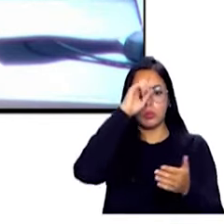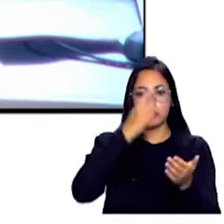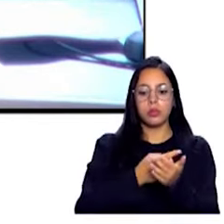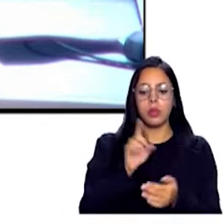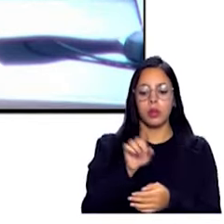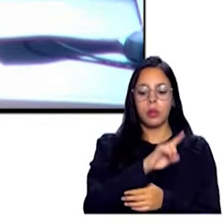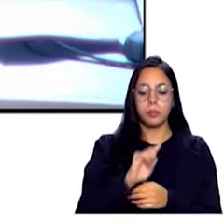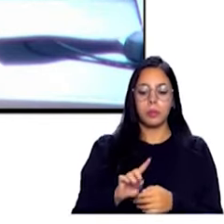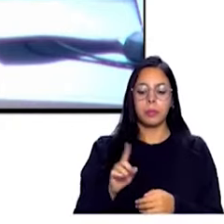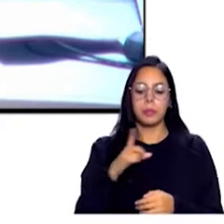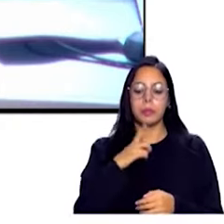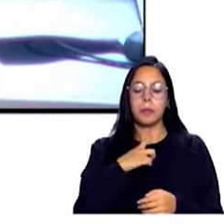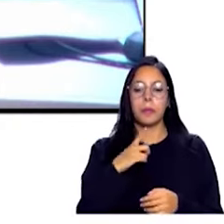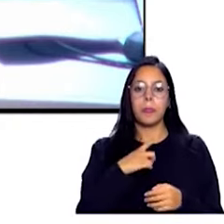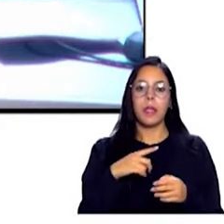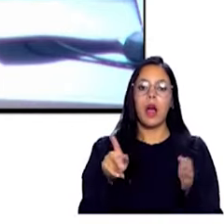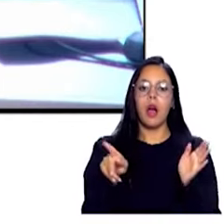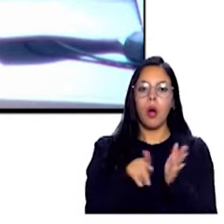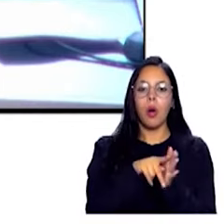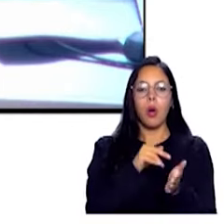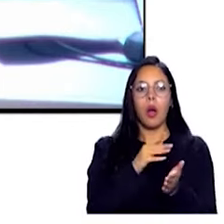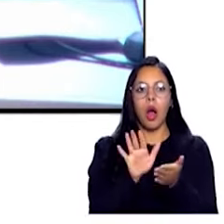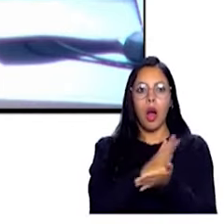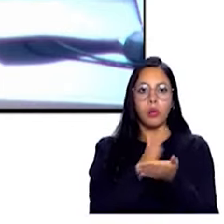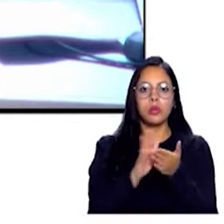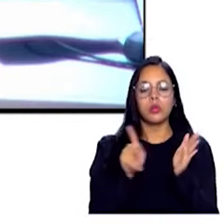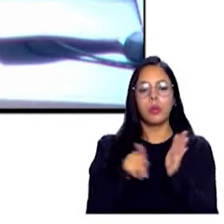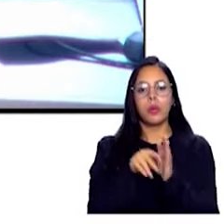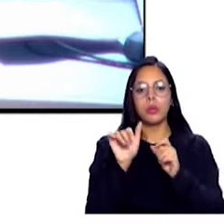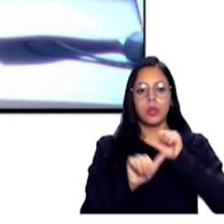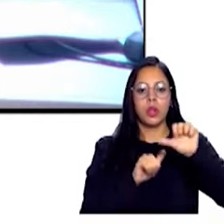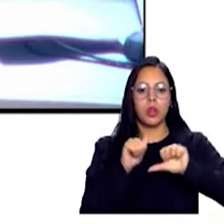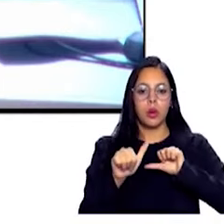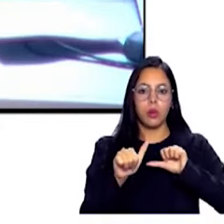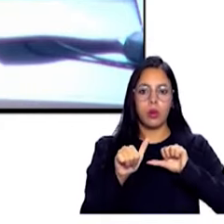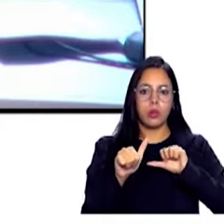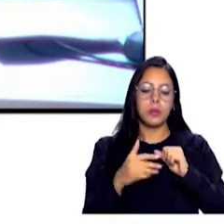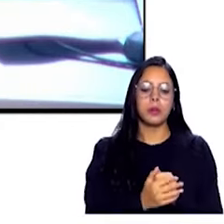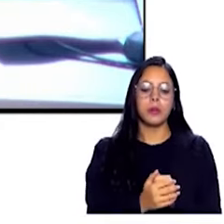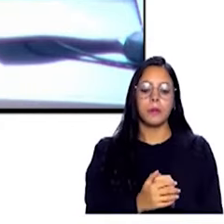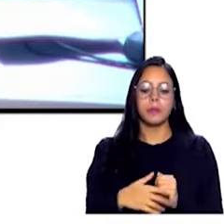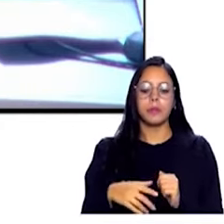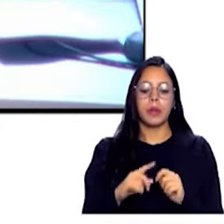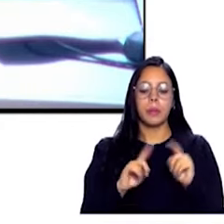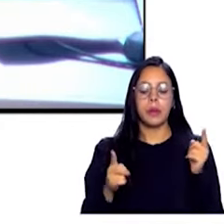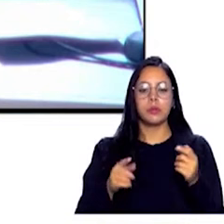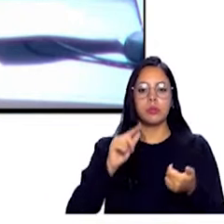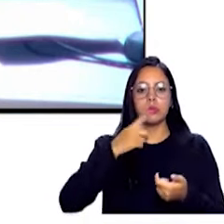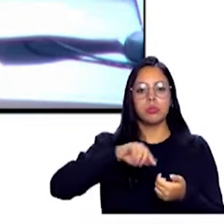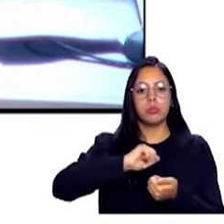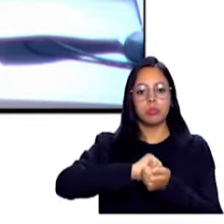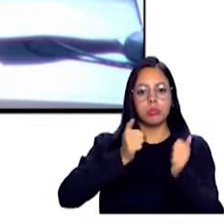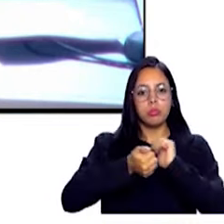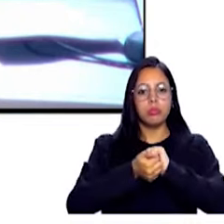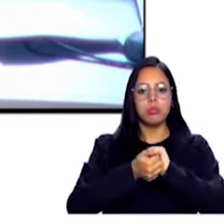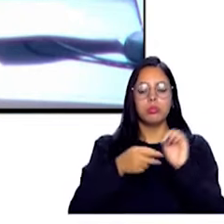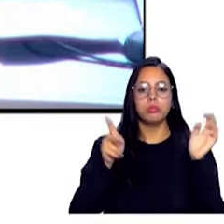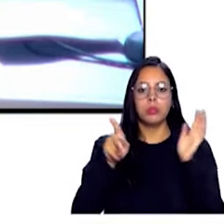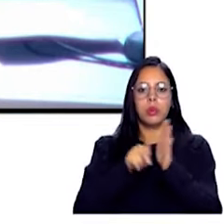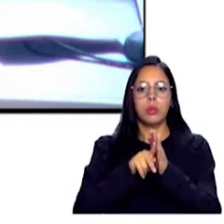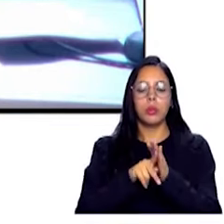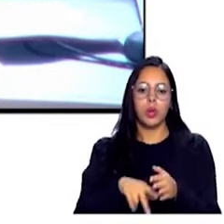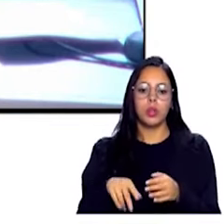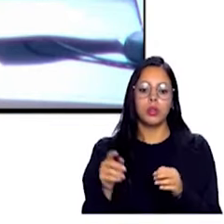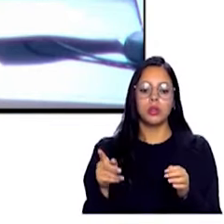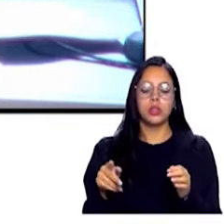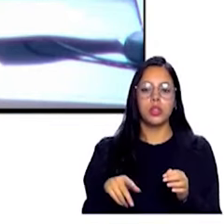en réalité on en est venu à d'autres Formes de filtrage à la cour de cassation qui existe aujourd'hui Il y